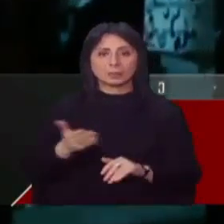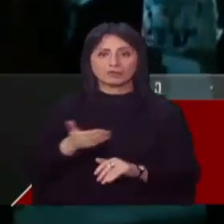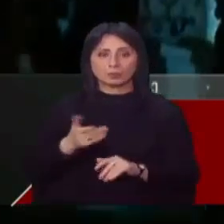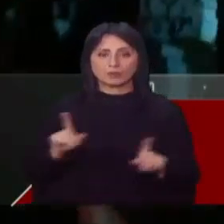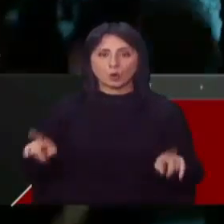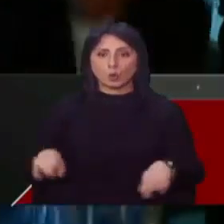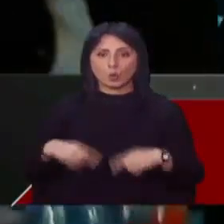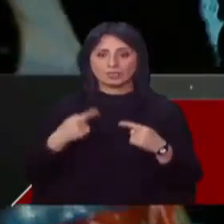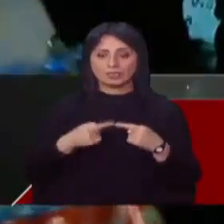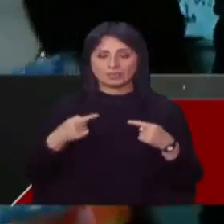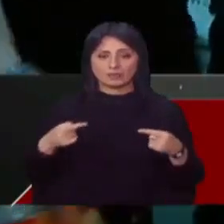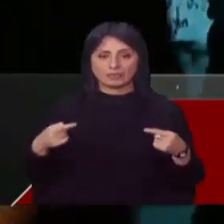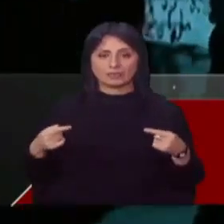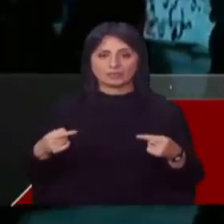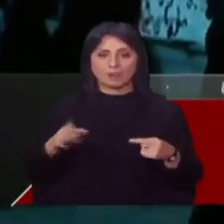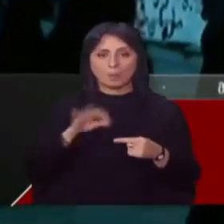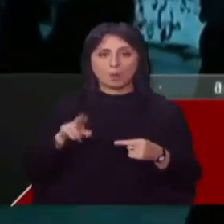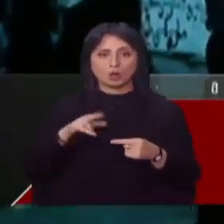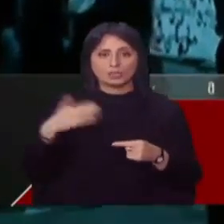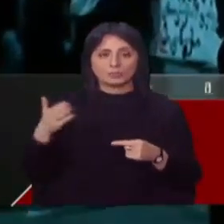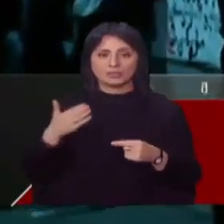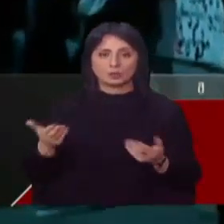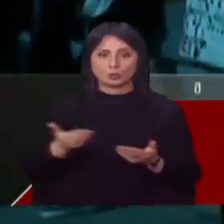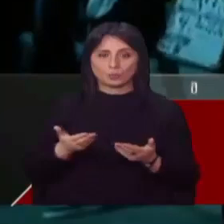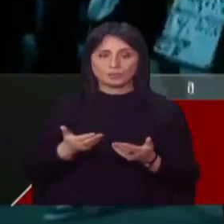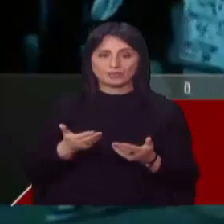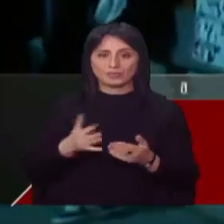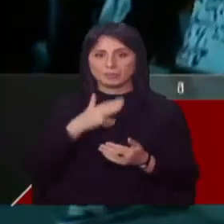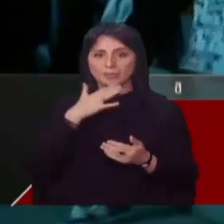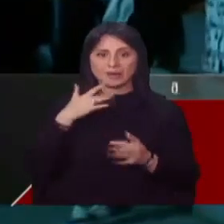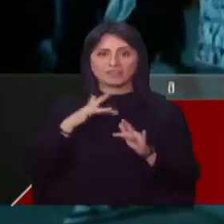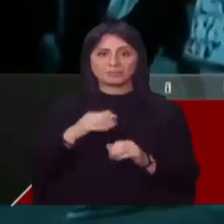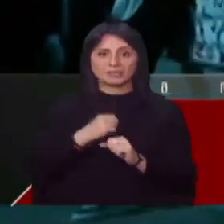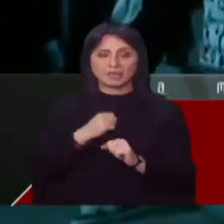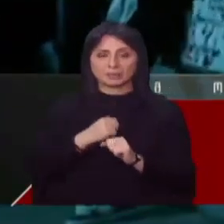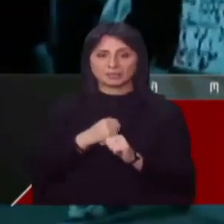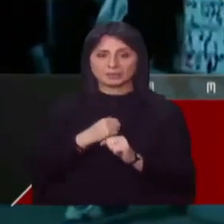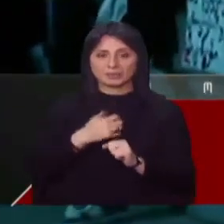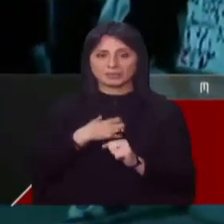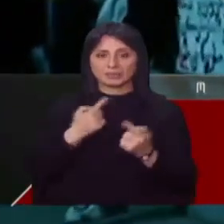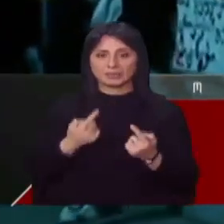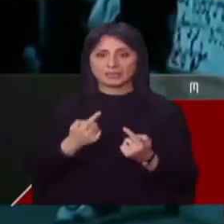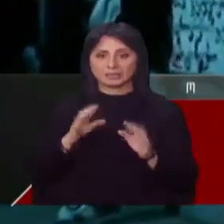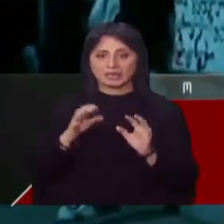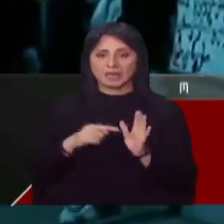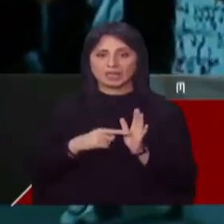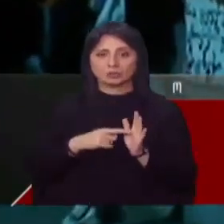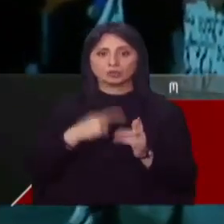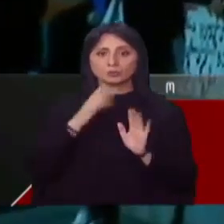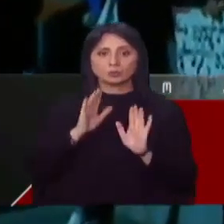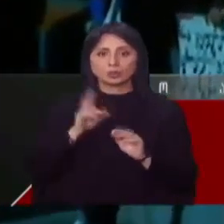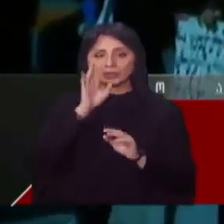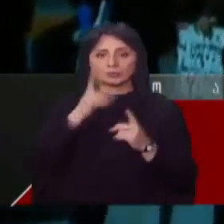რომელიც ხორციელდება სხვადასხვა ფონდის მხრიდან, რომელიც მრავალ საქმეს აკეთებენ. ძირითადად კანონში იგულისხმება